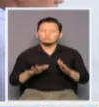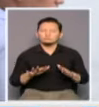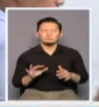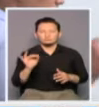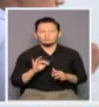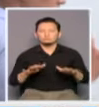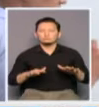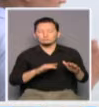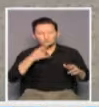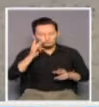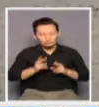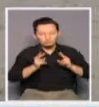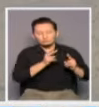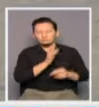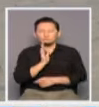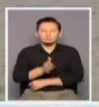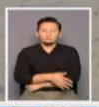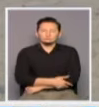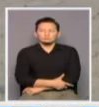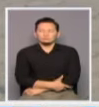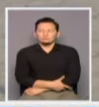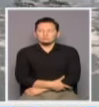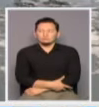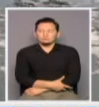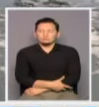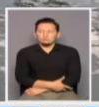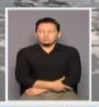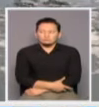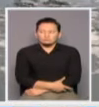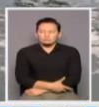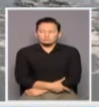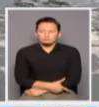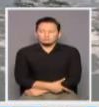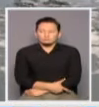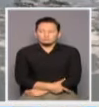историко-культурных местах Казахстана. Эльвира Рахымжанқызы, Артур Ботпанов, служба новостей,